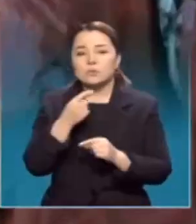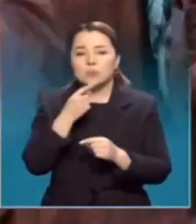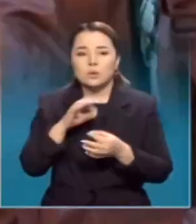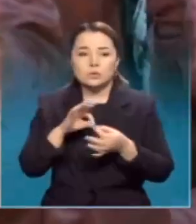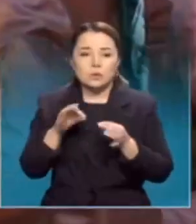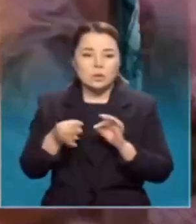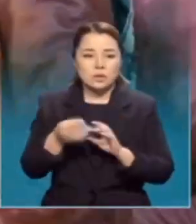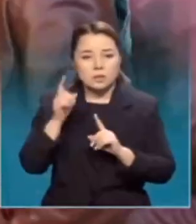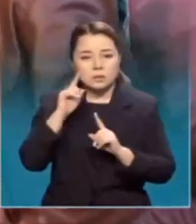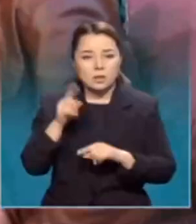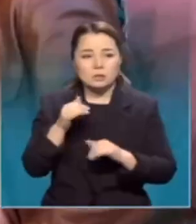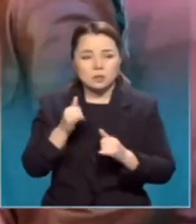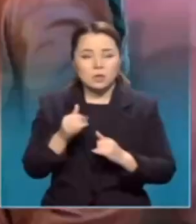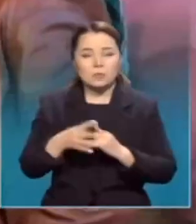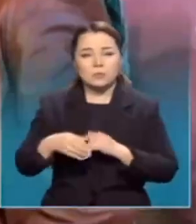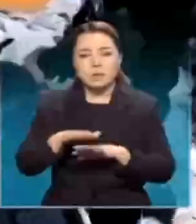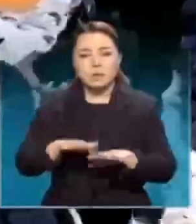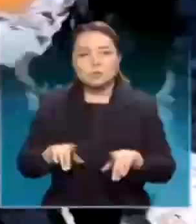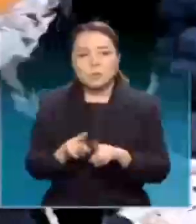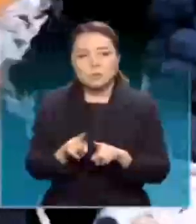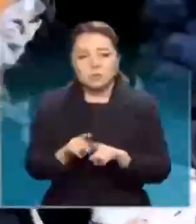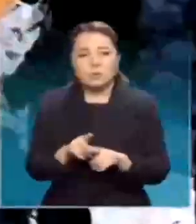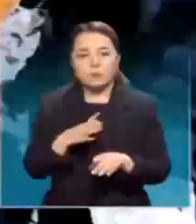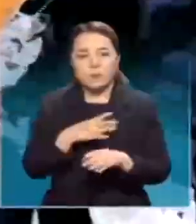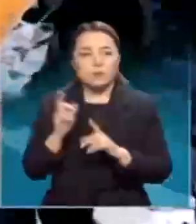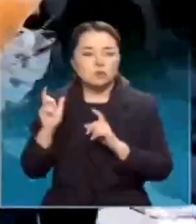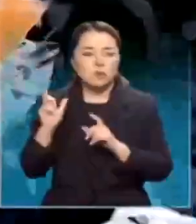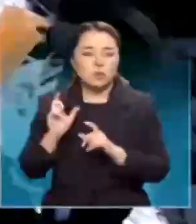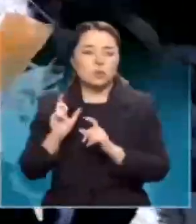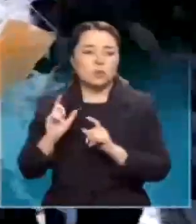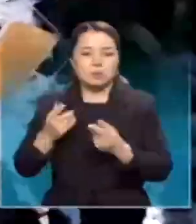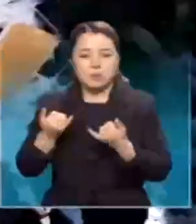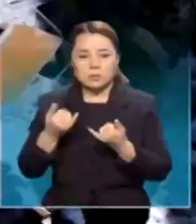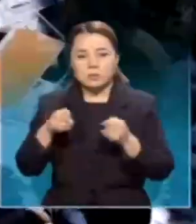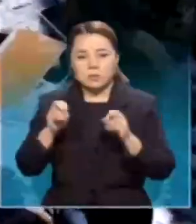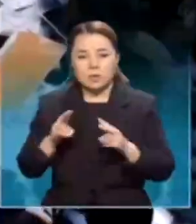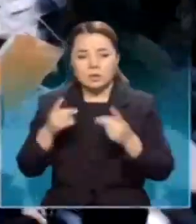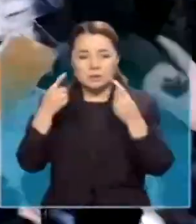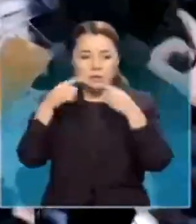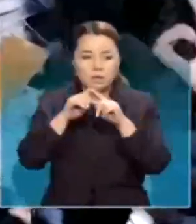батысындағы көтерілісшілер бақылауындағы анклавқа жүк көліктерін кіргізу мүмкін болмаған еді.